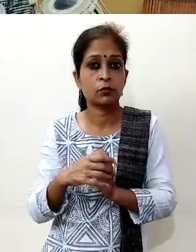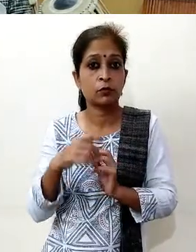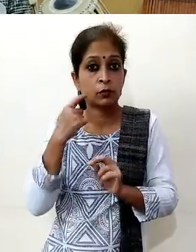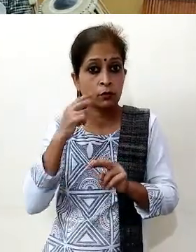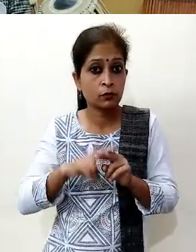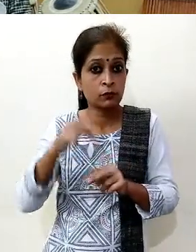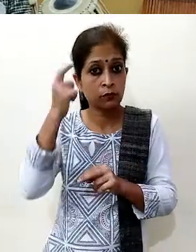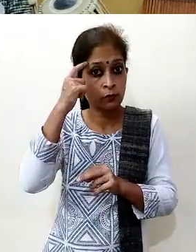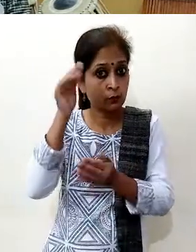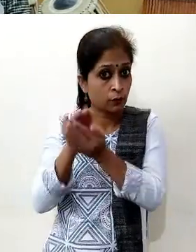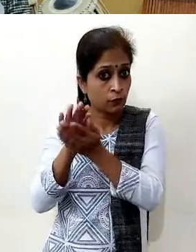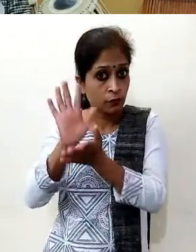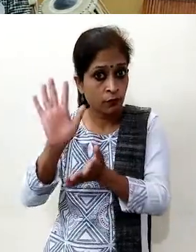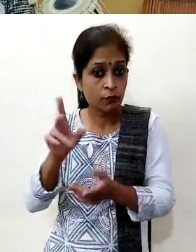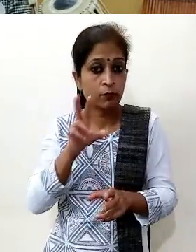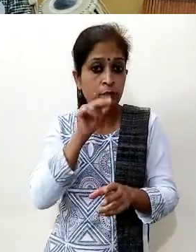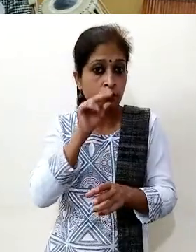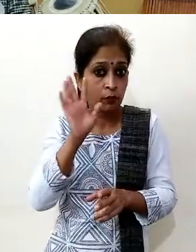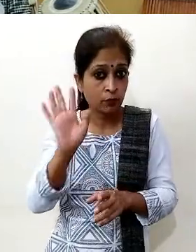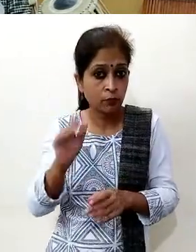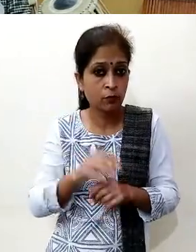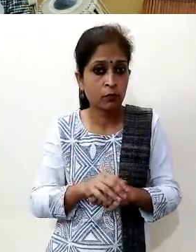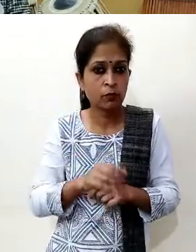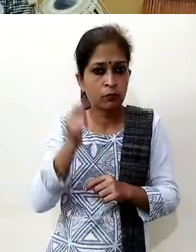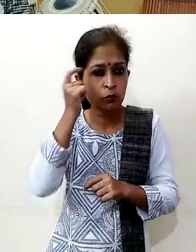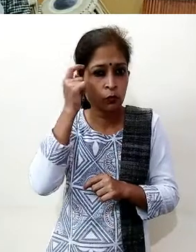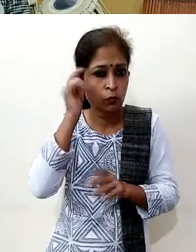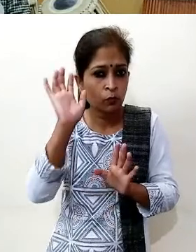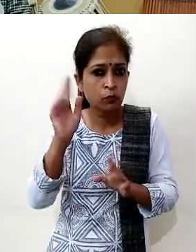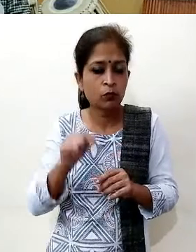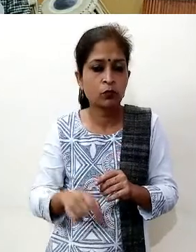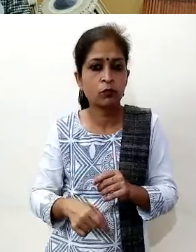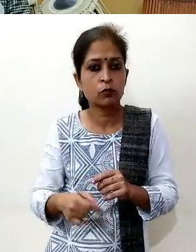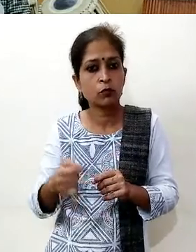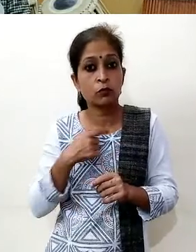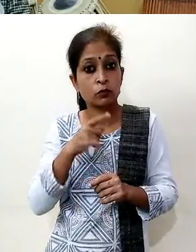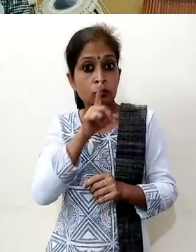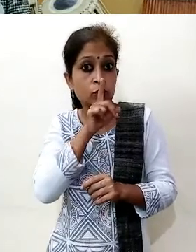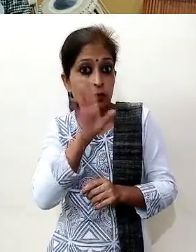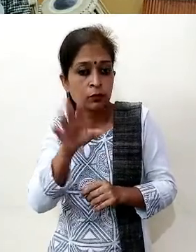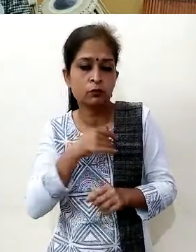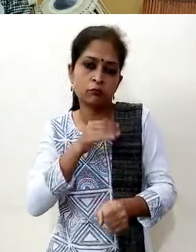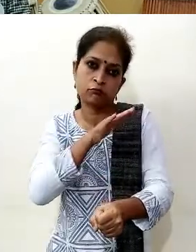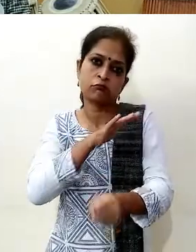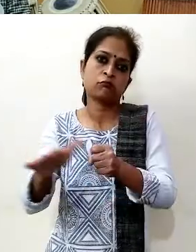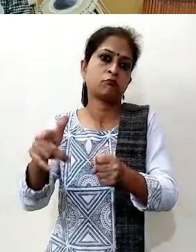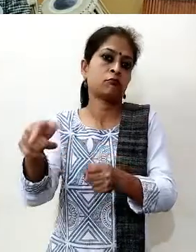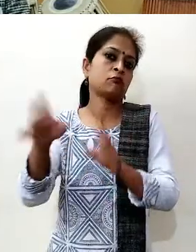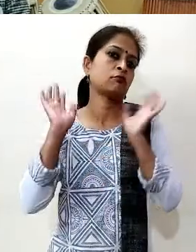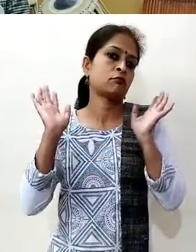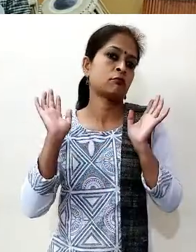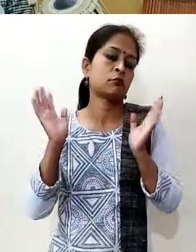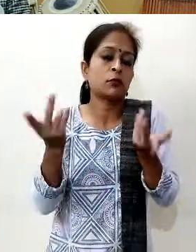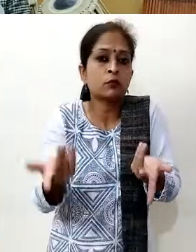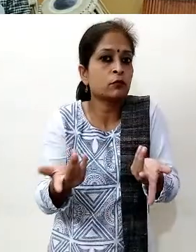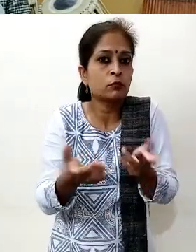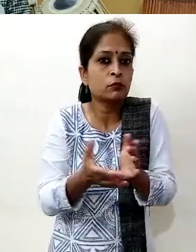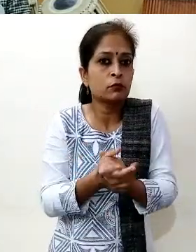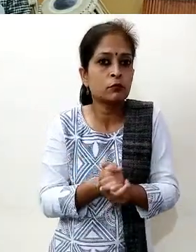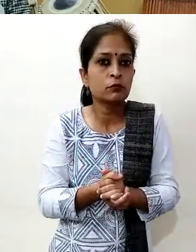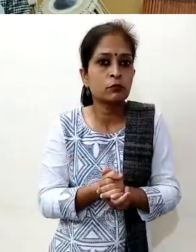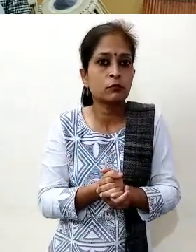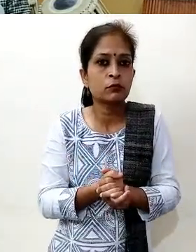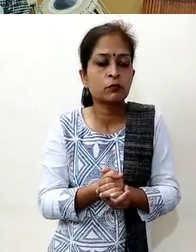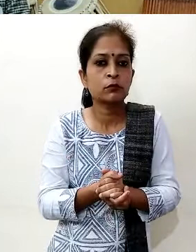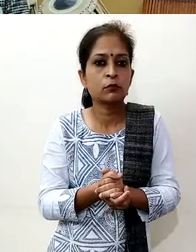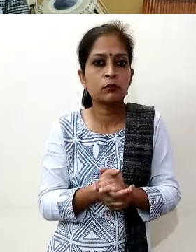गई और तू चुप रहा तो भी तुम्हारे सर के टुकड़े टुकड़े हो जाएंगे। कैसी शर्त है